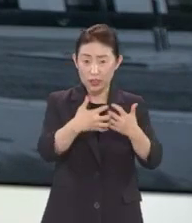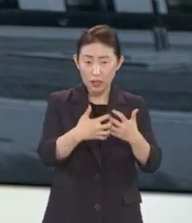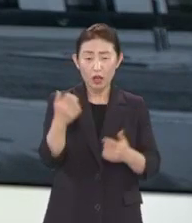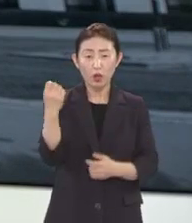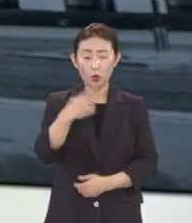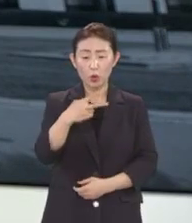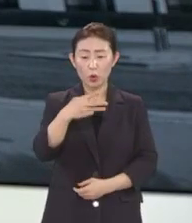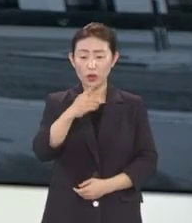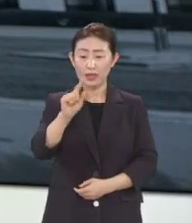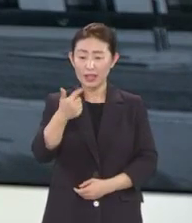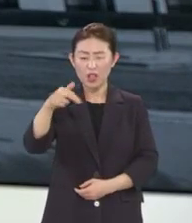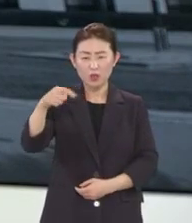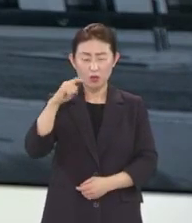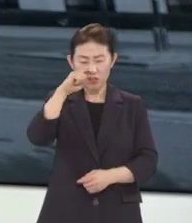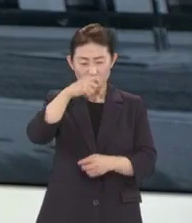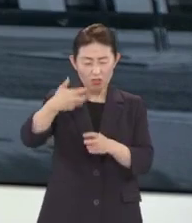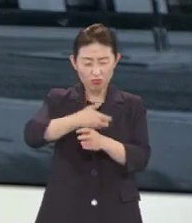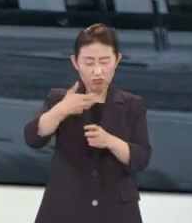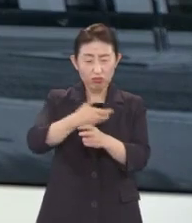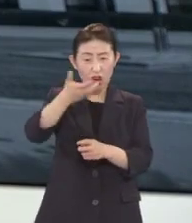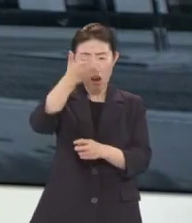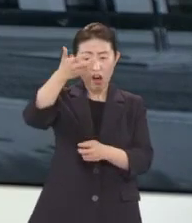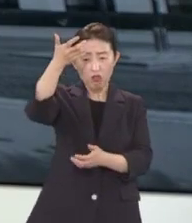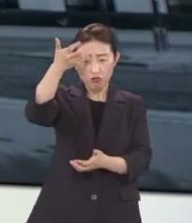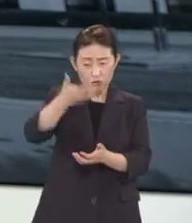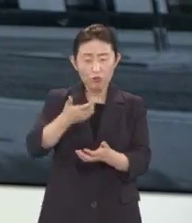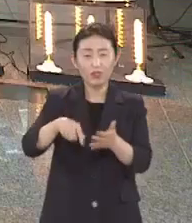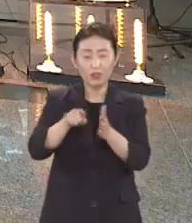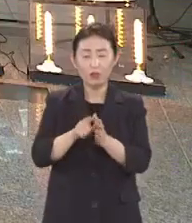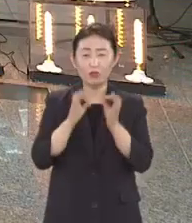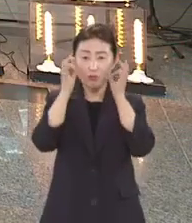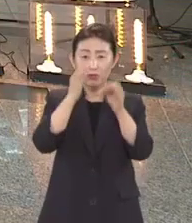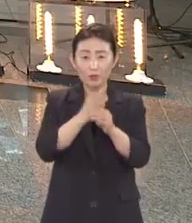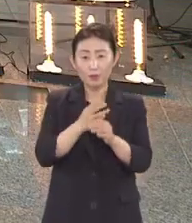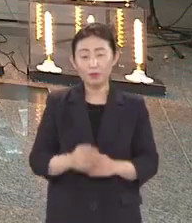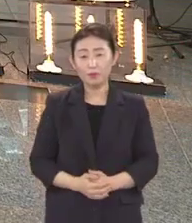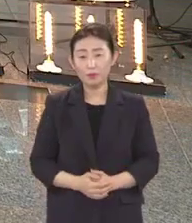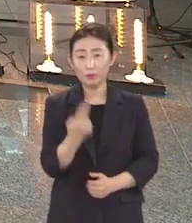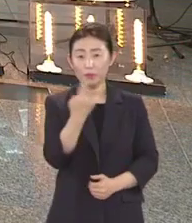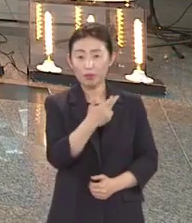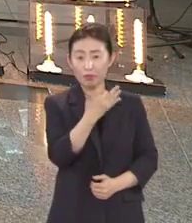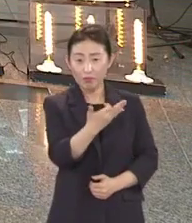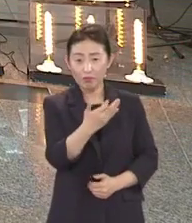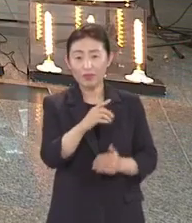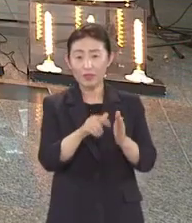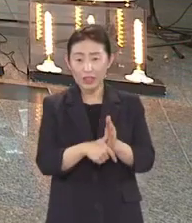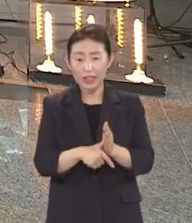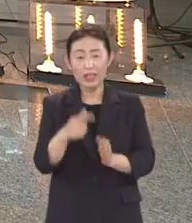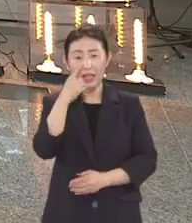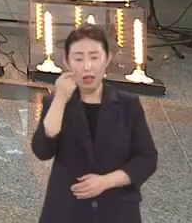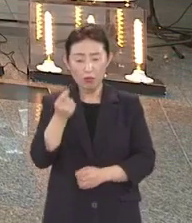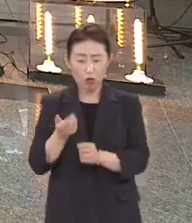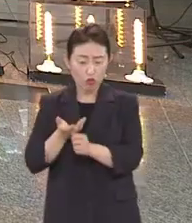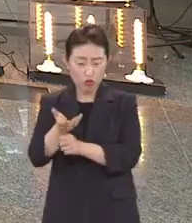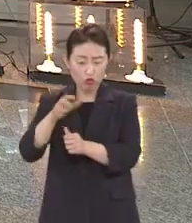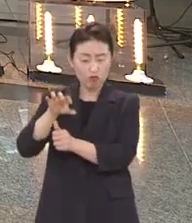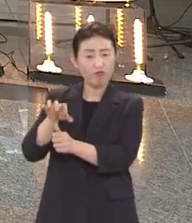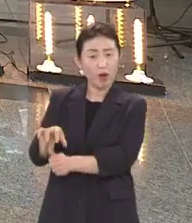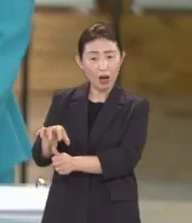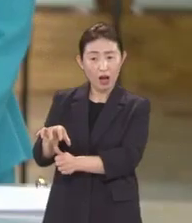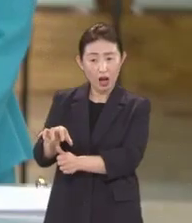인류의 당면 과제를 해결하는데 앞장서고 있습니다. 네, 지난 2019년이었죠. 일본 수출 규제로